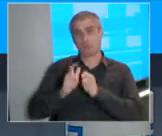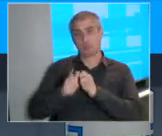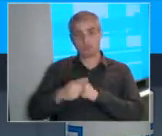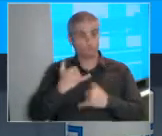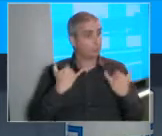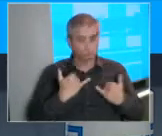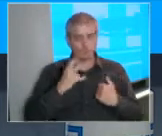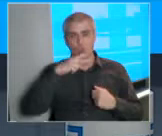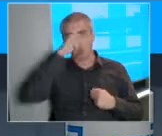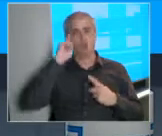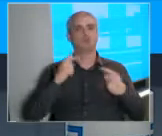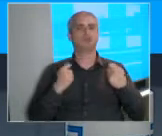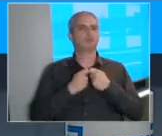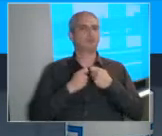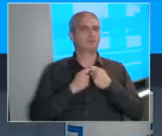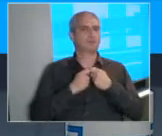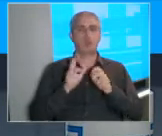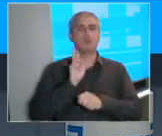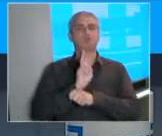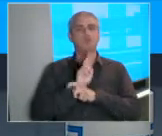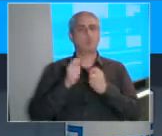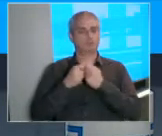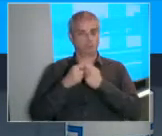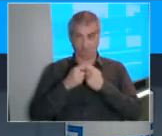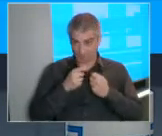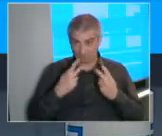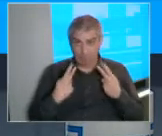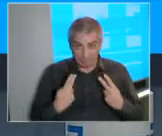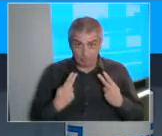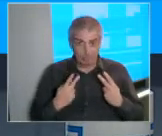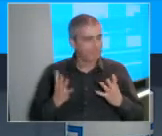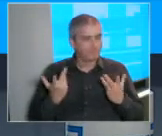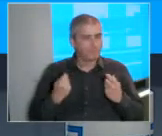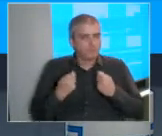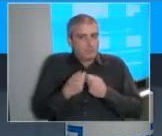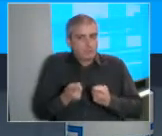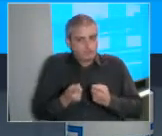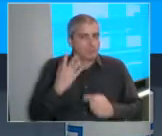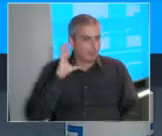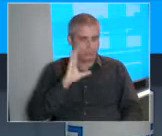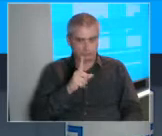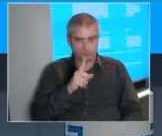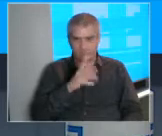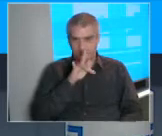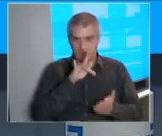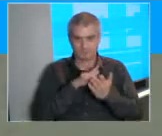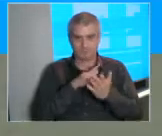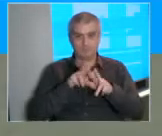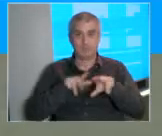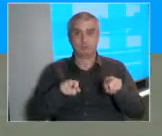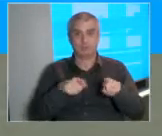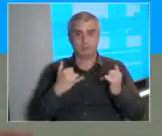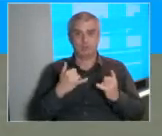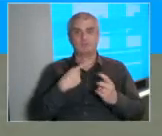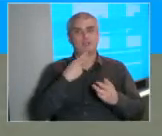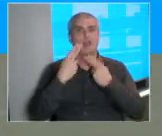שנקרא הורות משותפת, אבל משמורת משותפת. אבל האם זה כדאי? ובמה זה כרוך? תקשיבו טוב אם אתם נמצאים בסיטואציה הזאת.